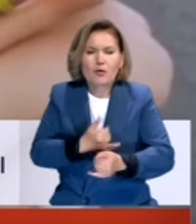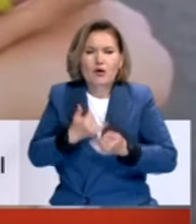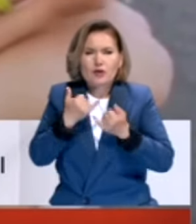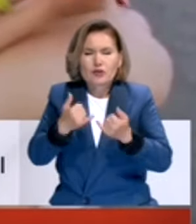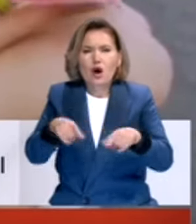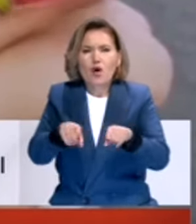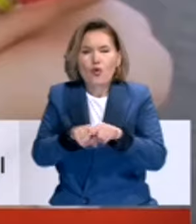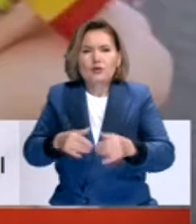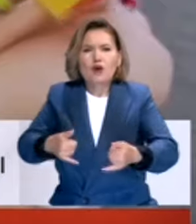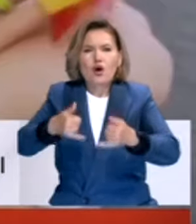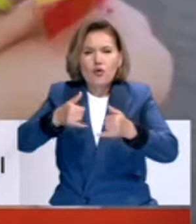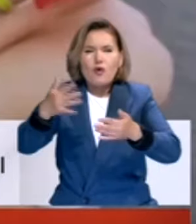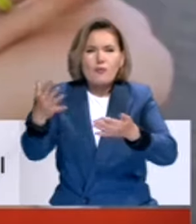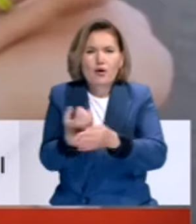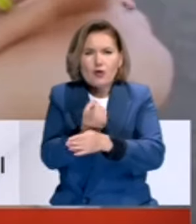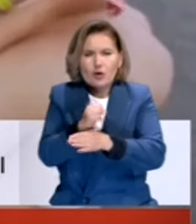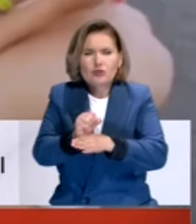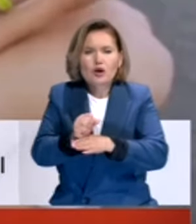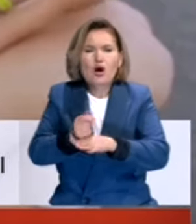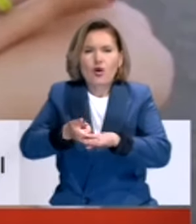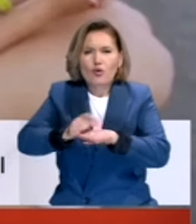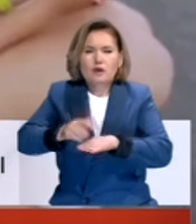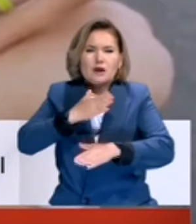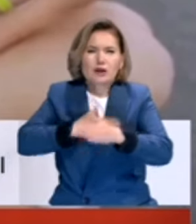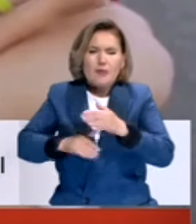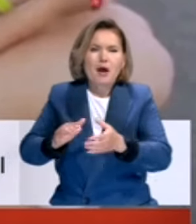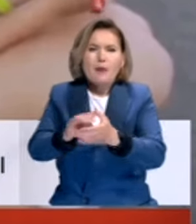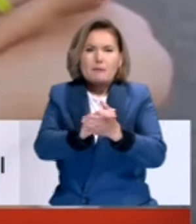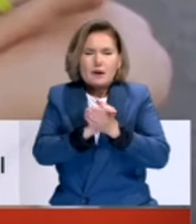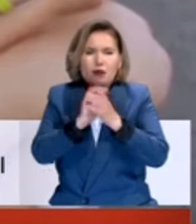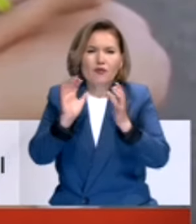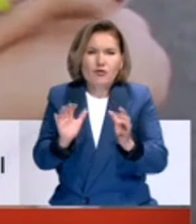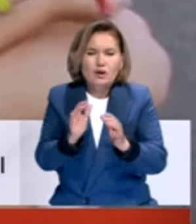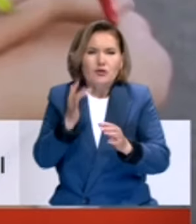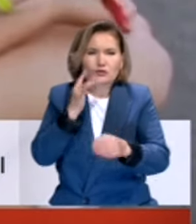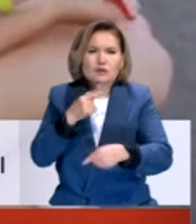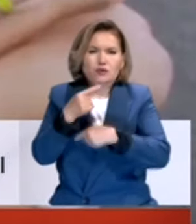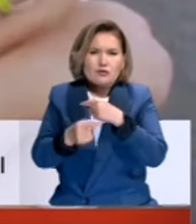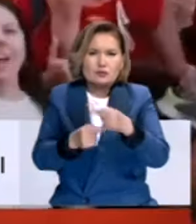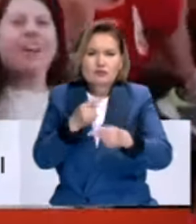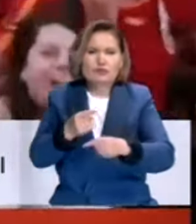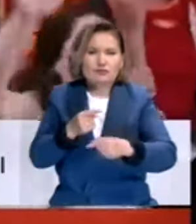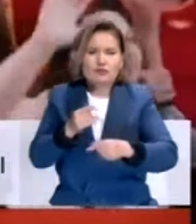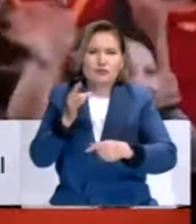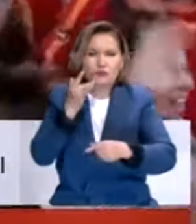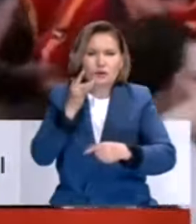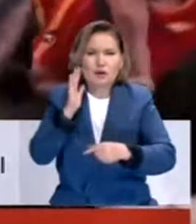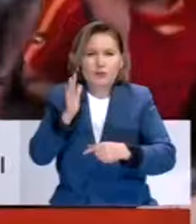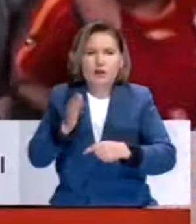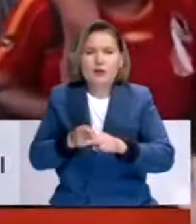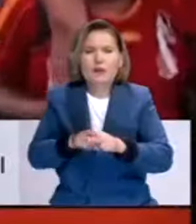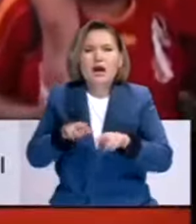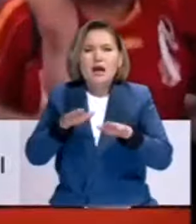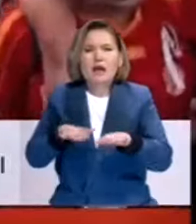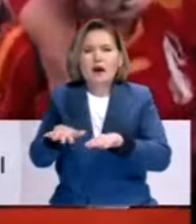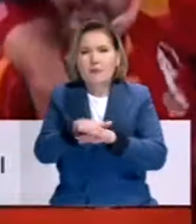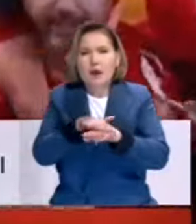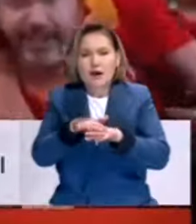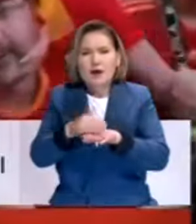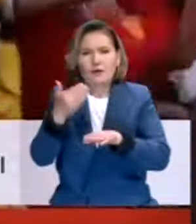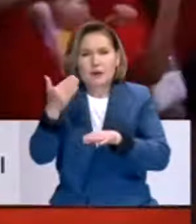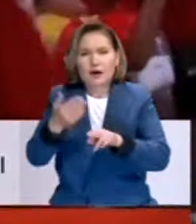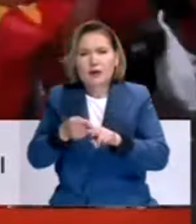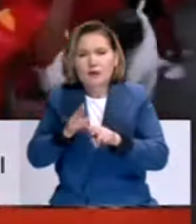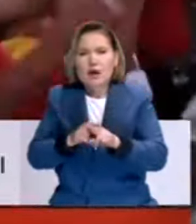Осы жолы кубокты ұтқанымызға шаттансақ, келесі жолы осы бірлігімізбен басқа жетістіктерге де қуанарымыз хақ. Осылайша жергілікті тұрғындардың кейбірі